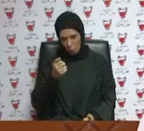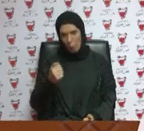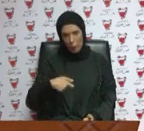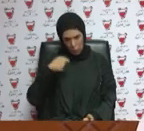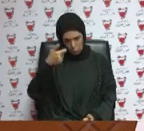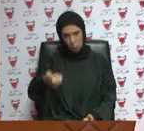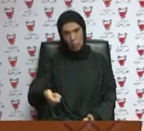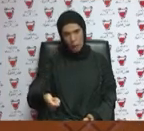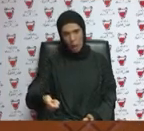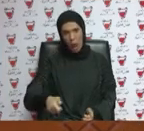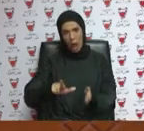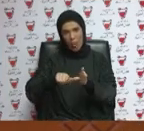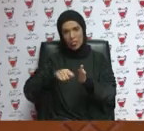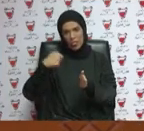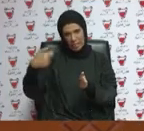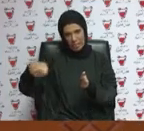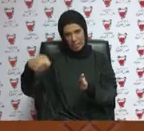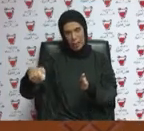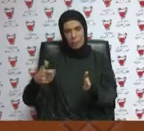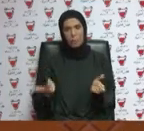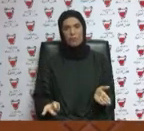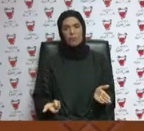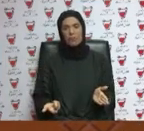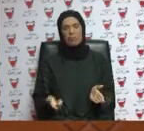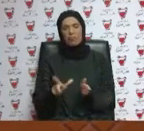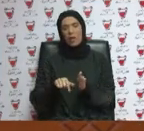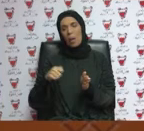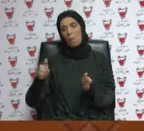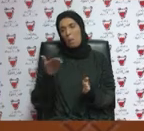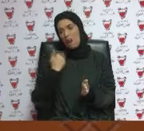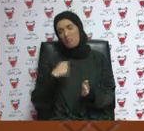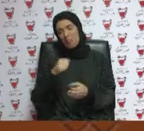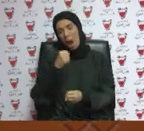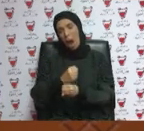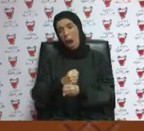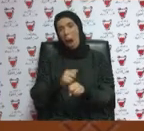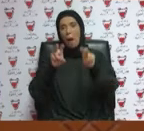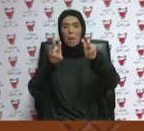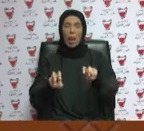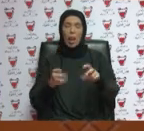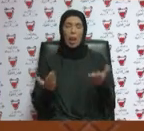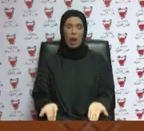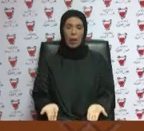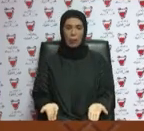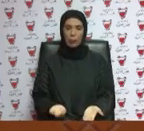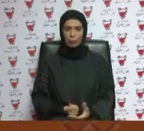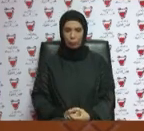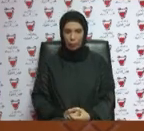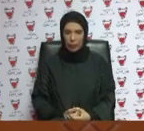يشملهم؟ لأن معلوم الآن التكاسي شبه واقفة، ما في ضيوف في